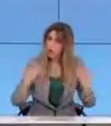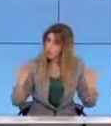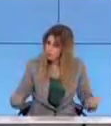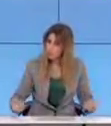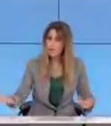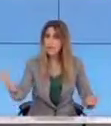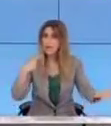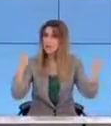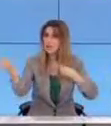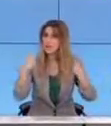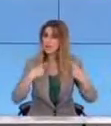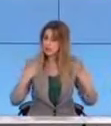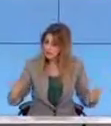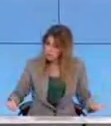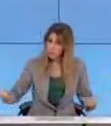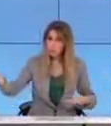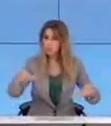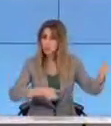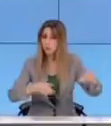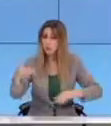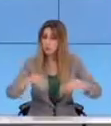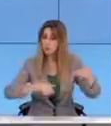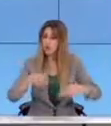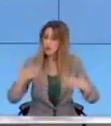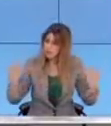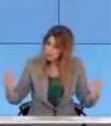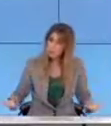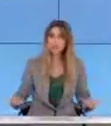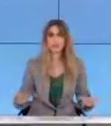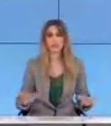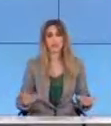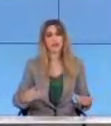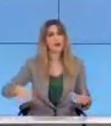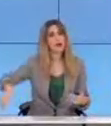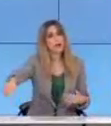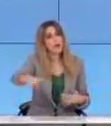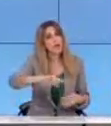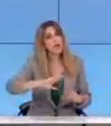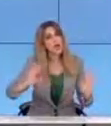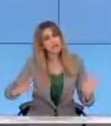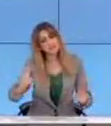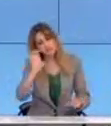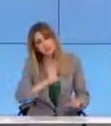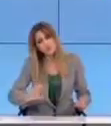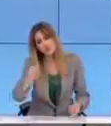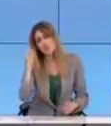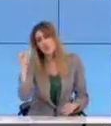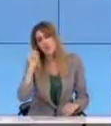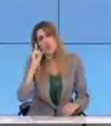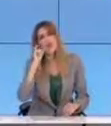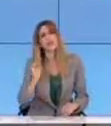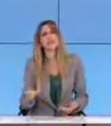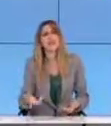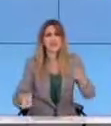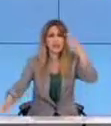σας, έτοιμοι να δεχθούμε και κριτική και προτάσεις από ανθρώπους και στελέχη με γνωσμένη πορεία στον χώρο του τουρισμού. Οι πόρτες μας